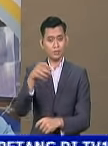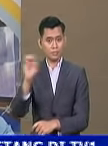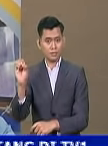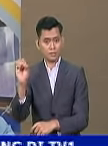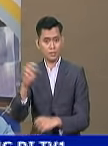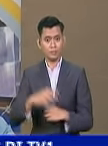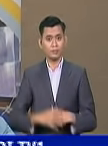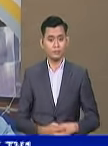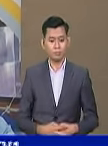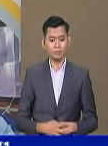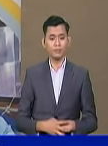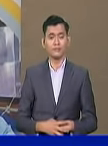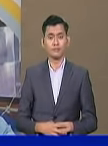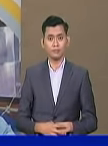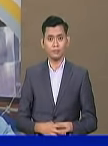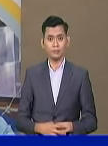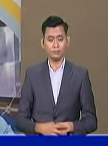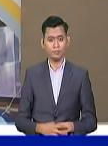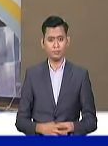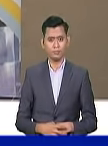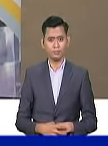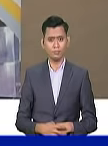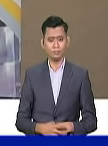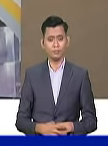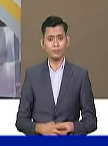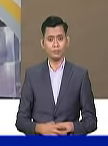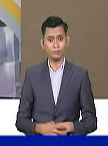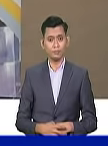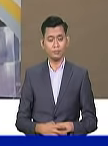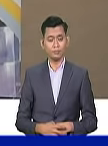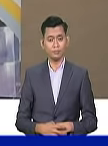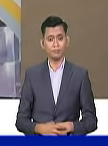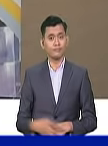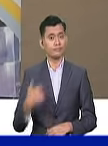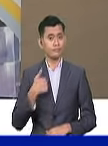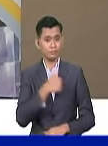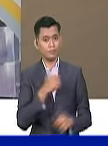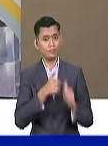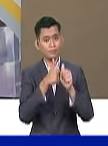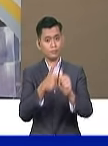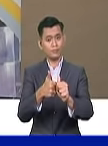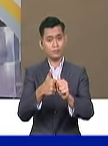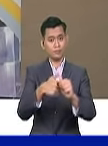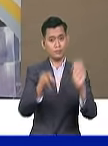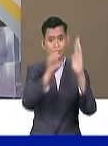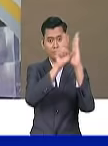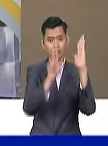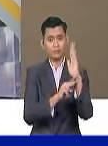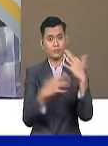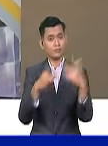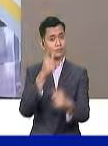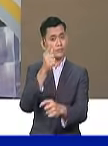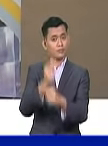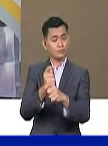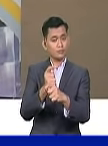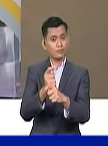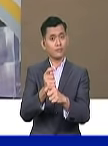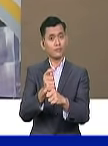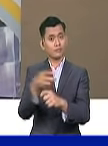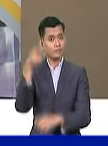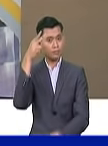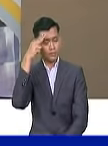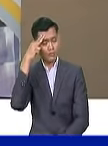are considering our request. Hopefully they akan setuju lah. Dan sama juga dengan Arab Saudi. I'll tell you why, because many Muslim countries use